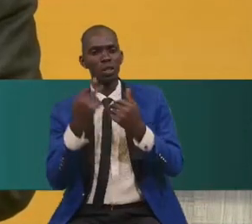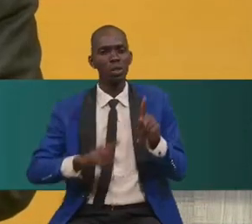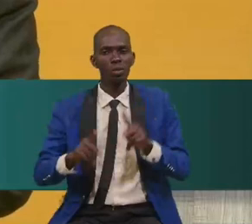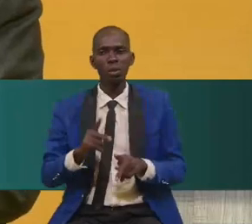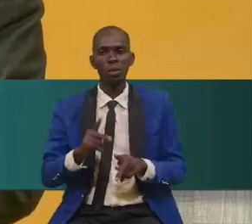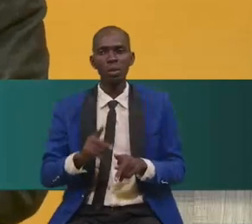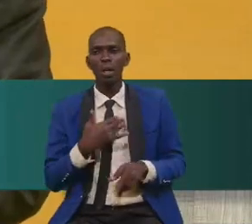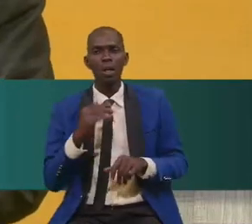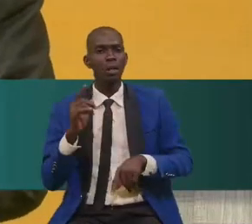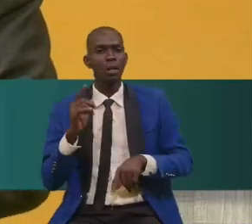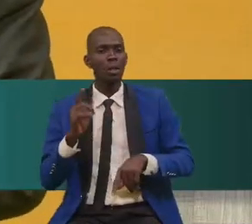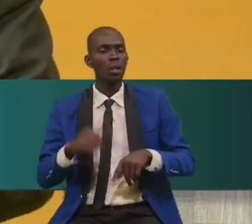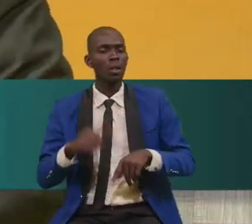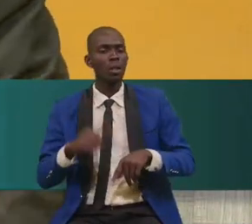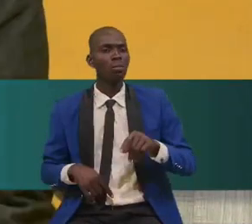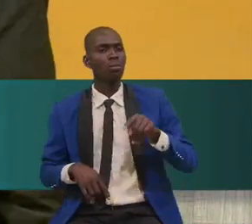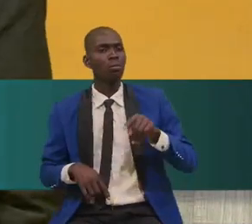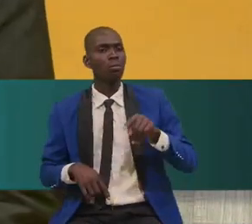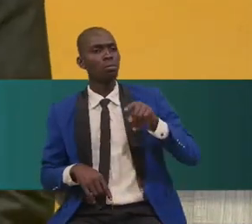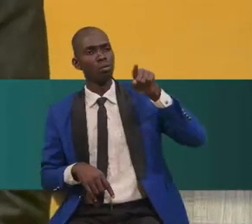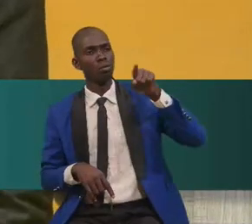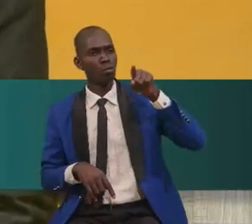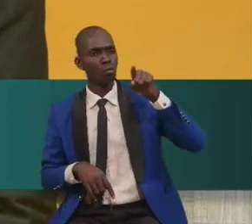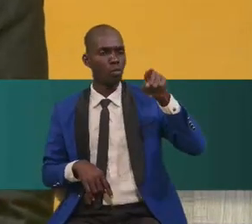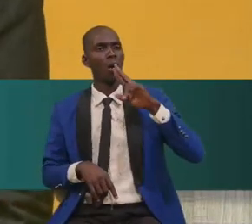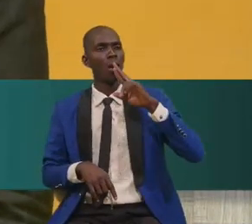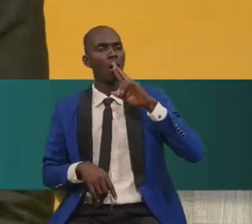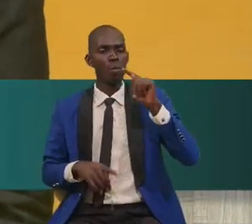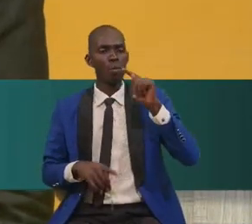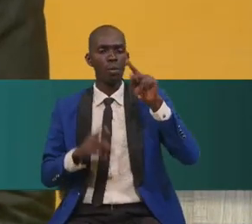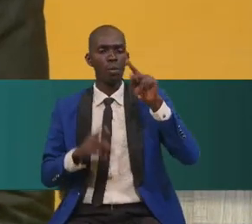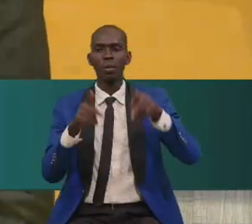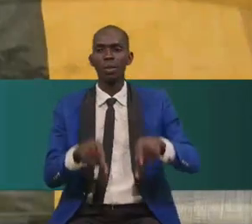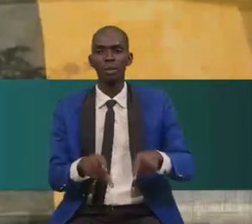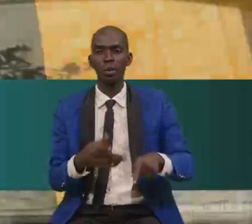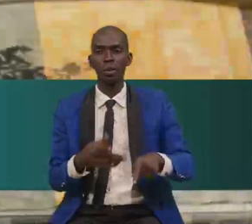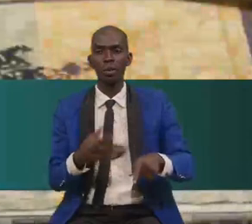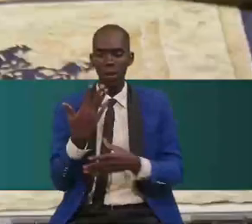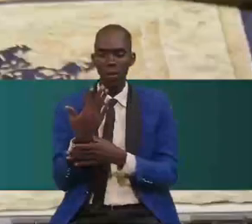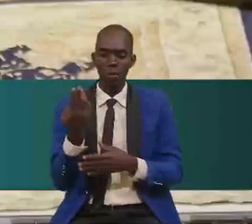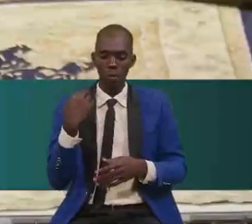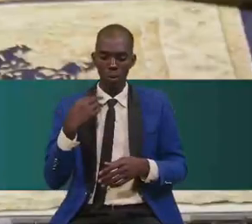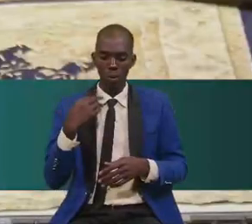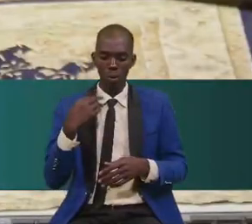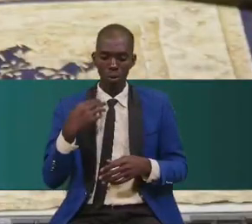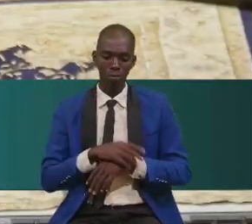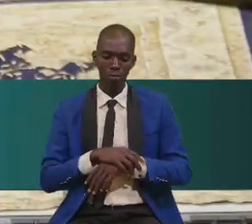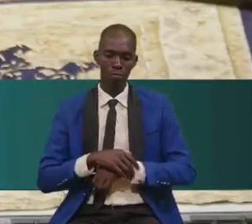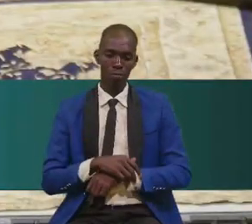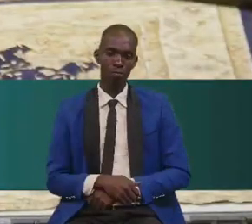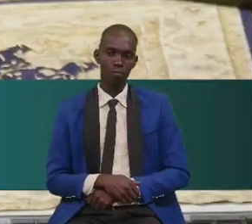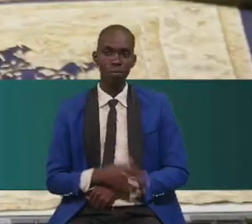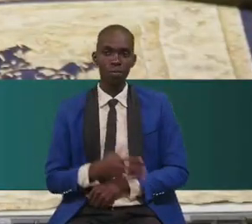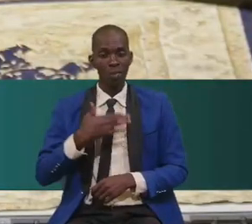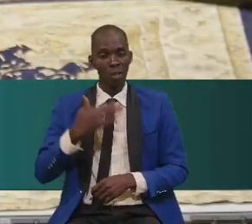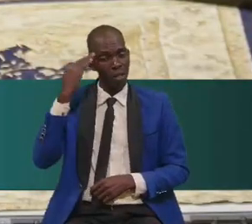gesticulation, on ne pouvait pas doiter, c'est toi l'homme. Mes mains étaient baissées, ma tête était